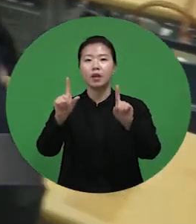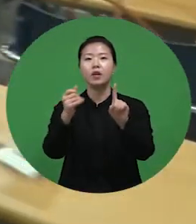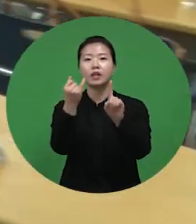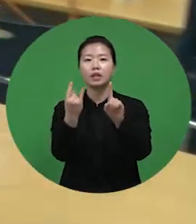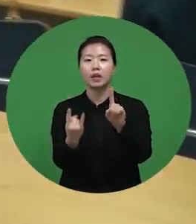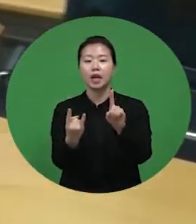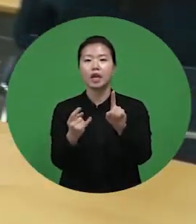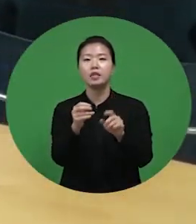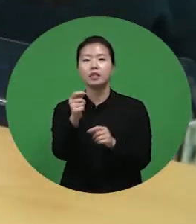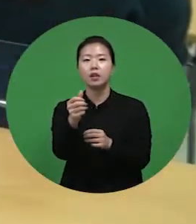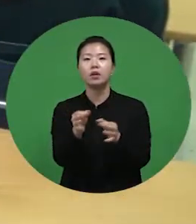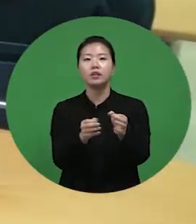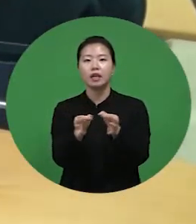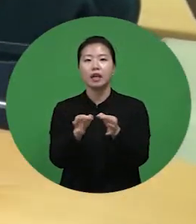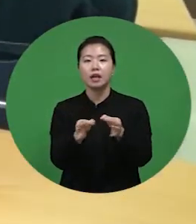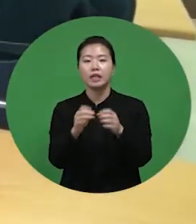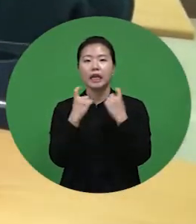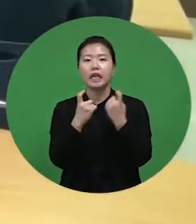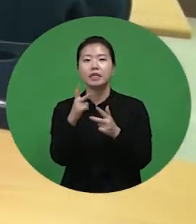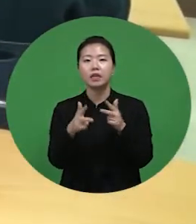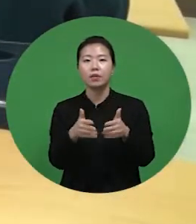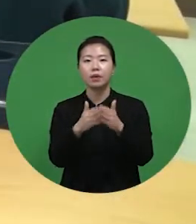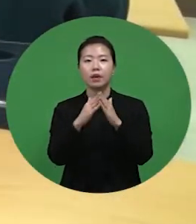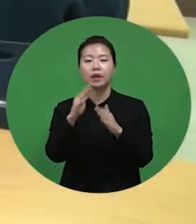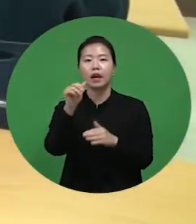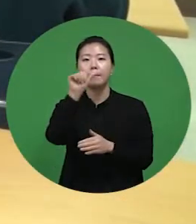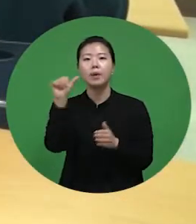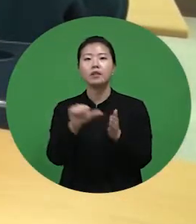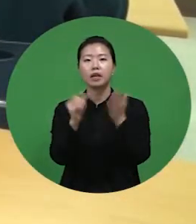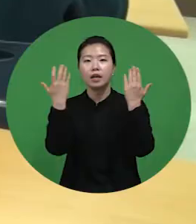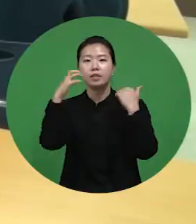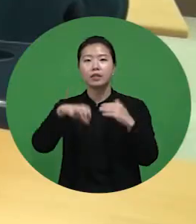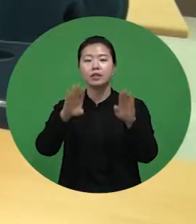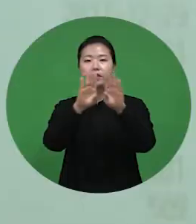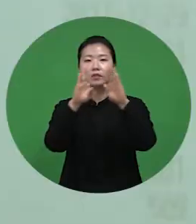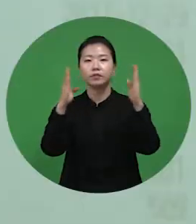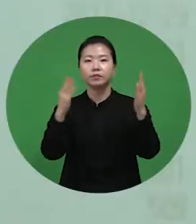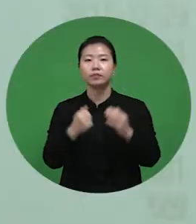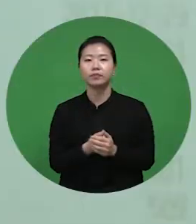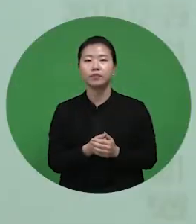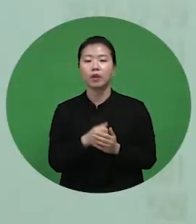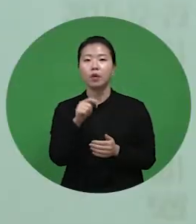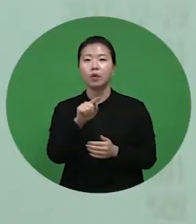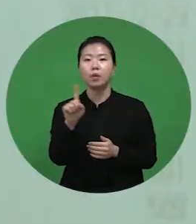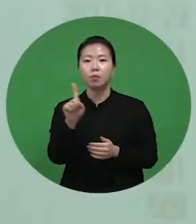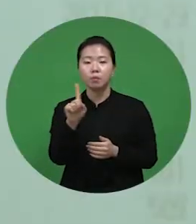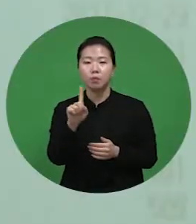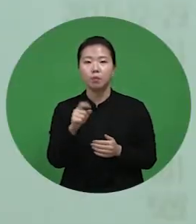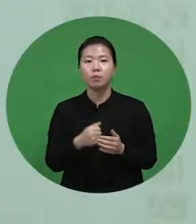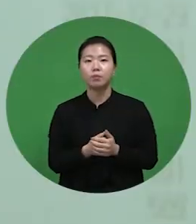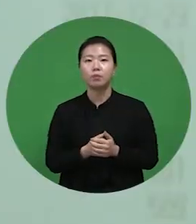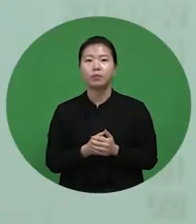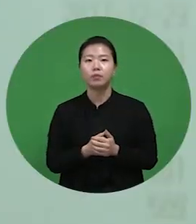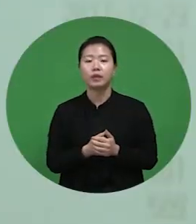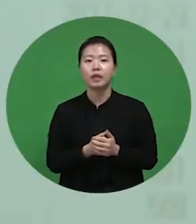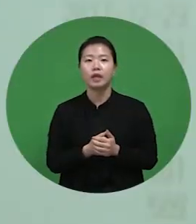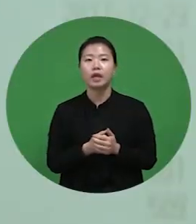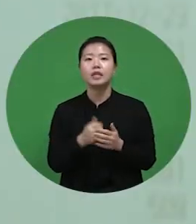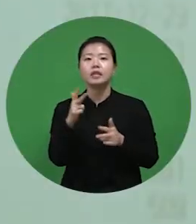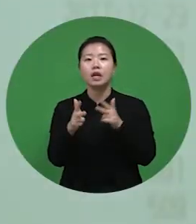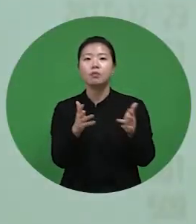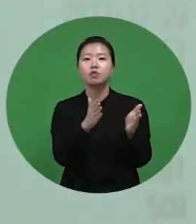2018년 제1회 소상공인 창업 아카데미가 평생학습관에서 열렸습니다. 소상공인 창업 아카데미는